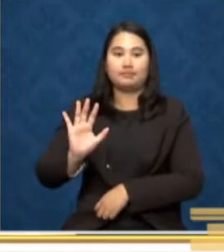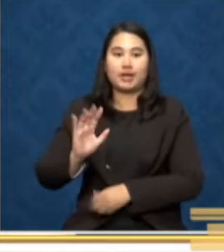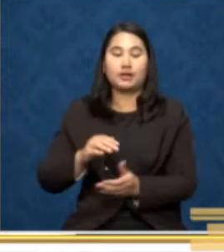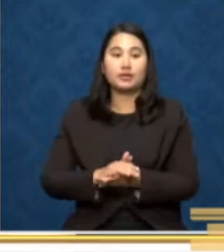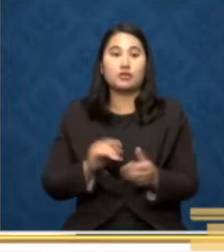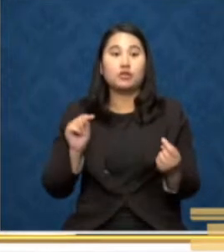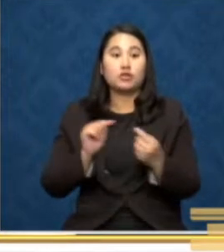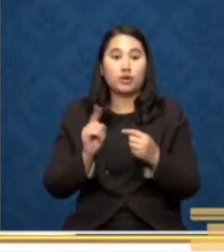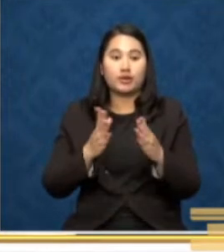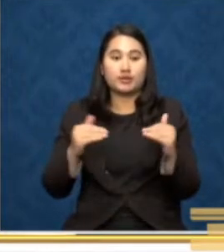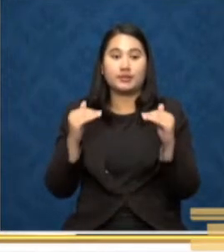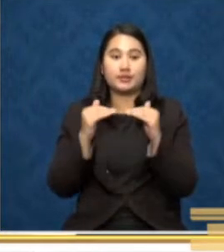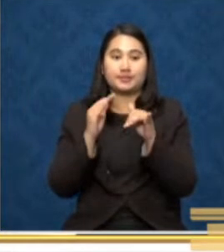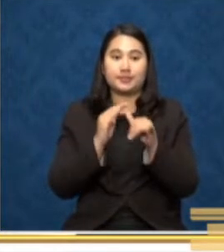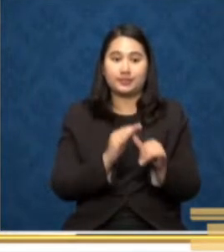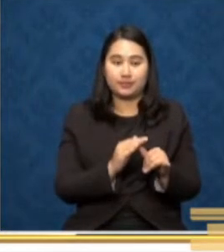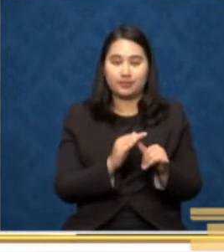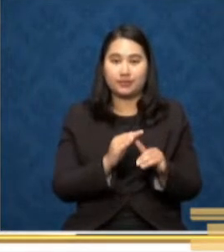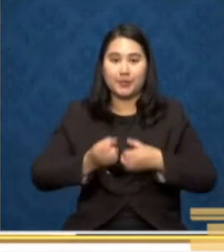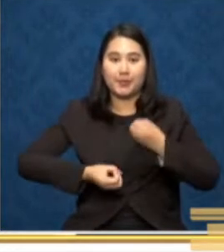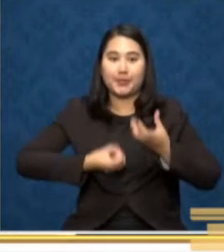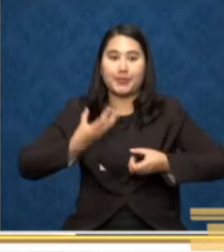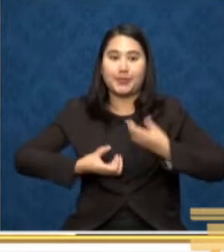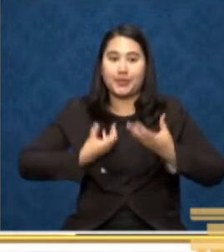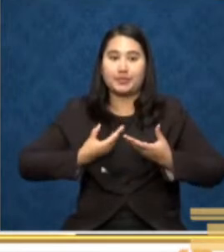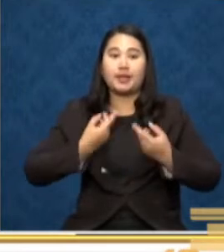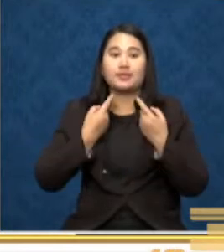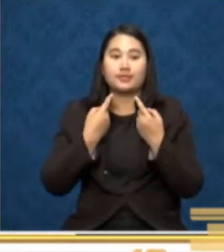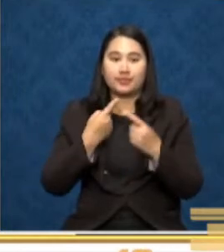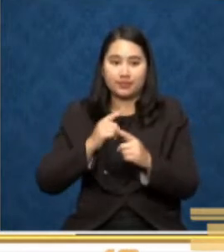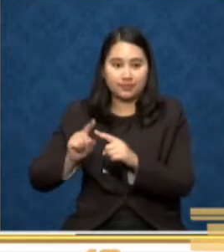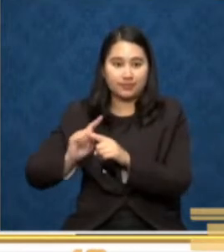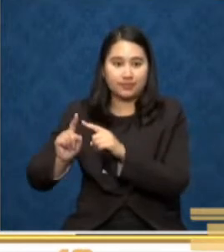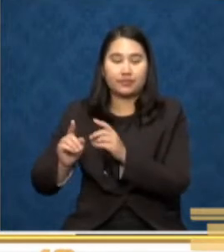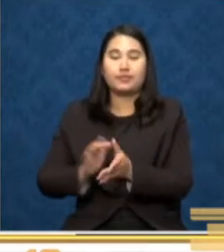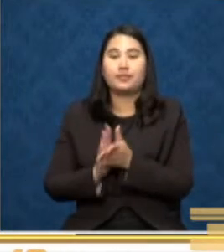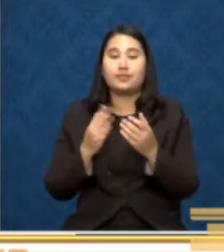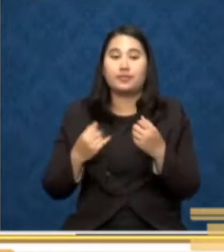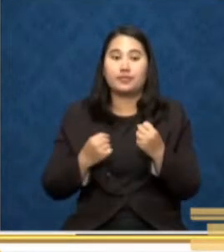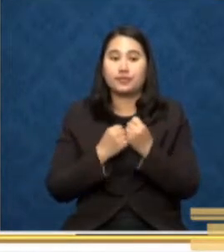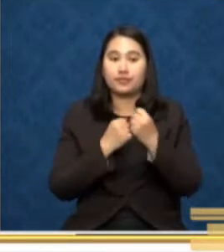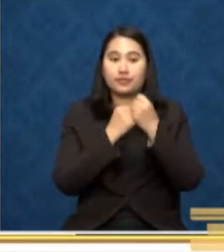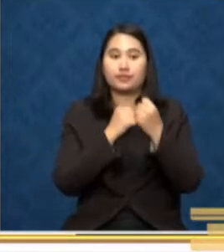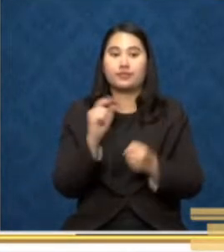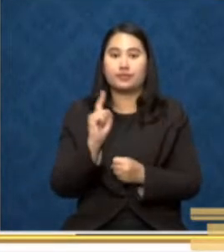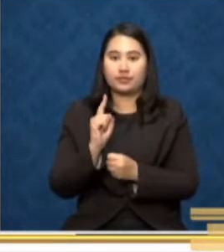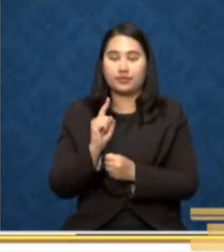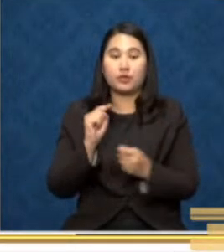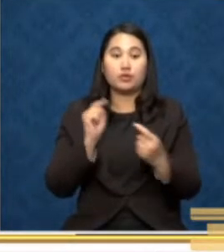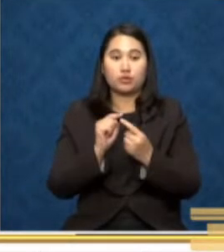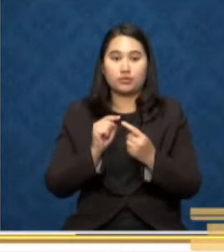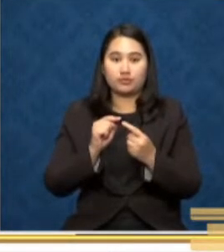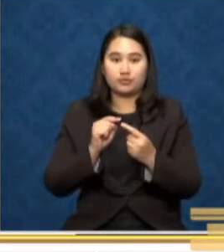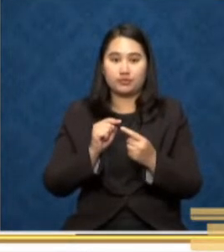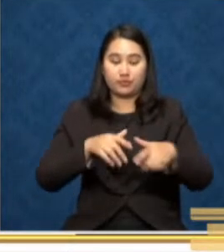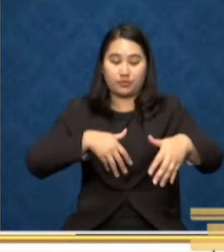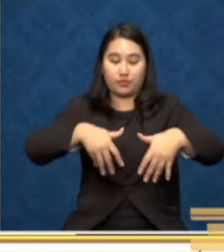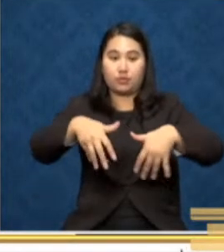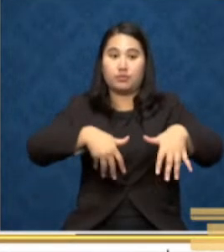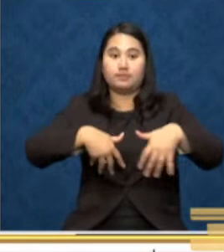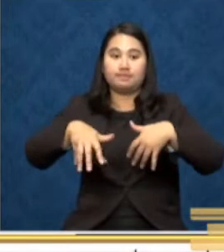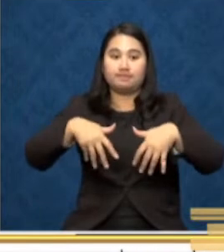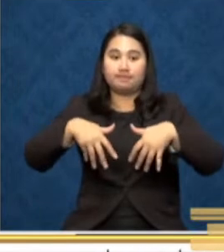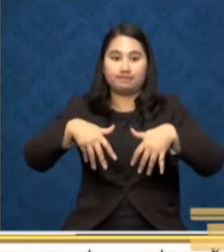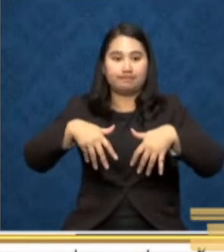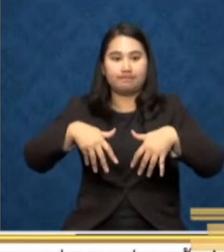กับการปิดกั้นสิทธิเสรีภาพในการแสดงออกของพี่น้องประชาชนเราต่อสู้กับการปิดกั้นพื้นที่สาธารณะที่ทำให้พี่น้องประชาช